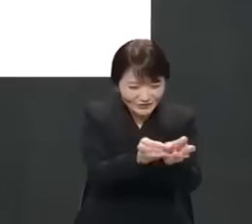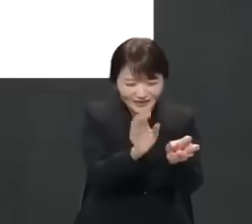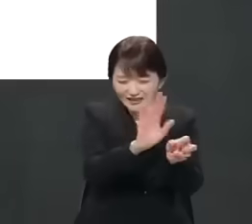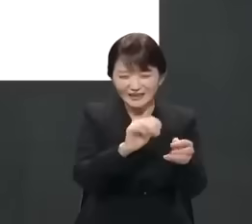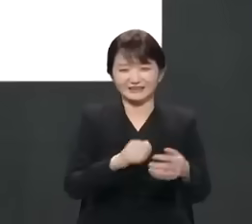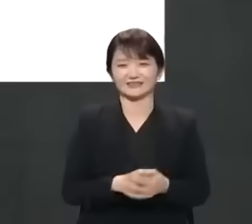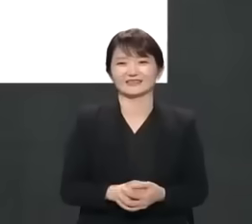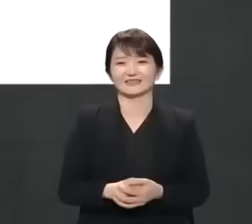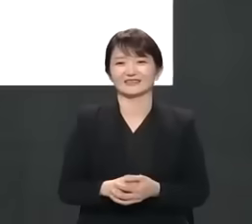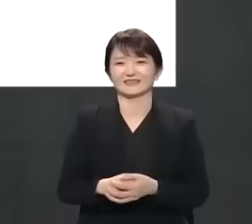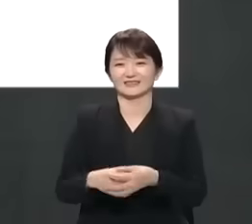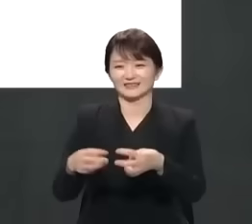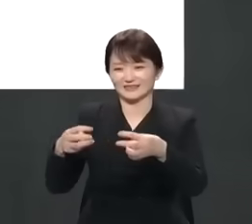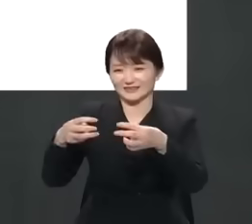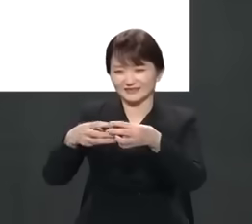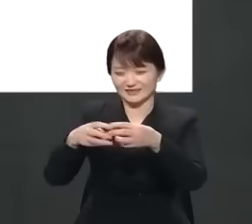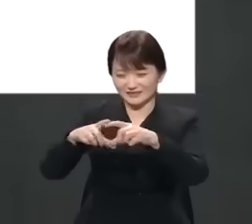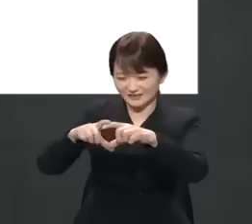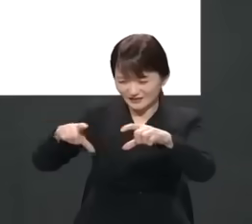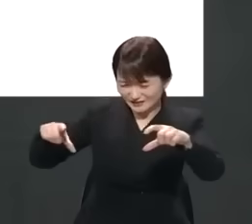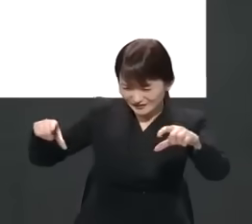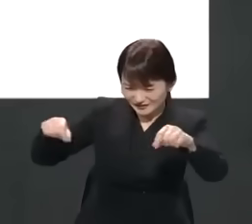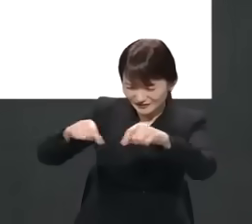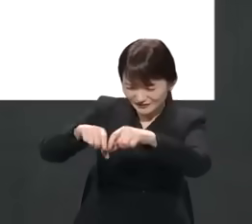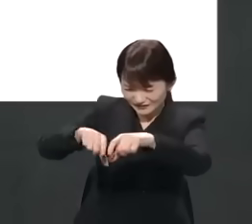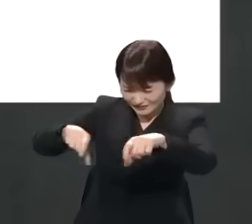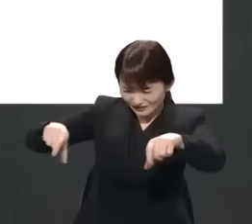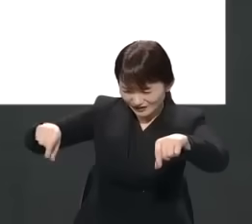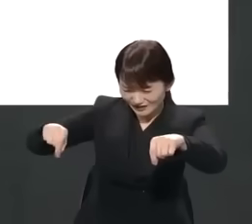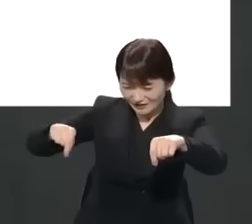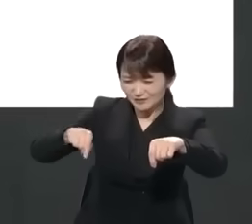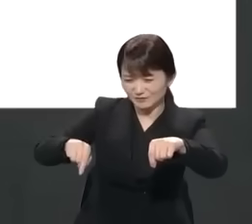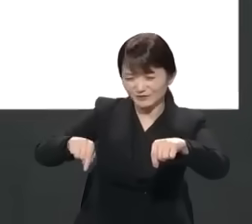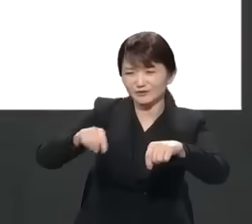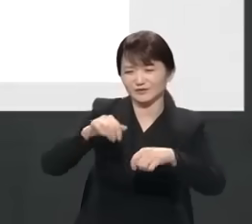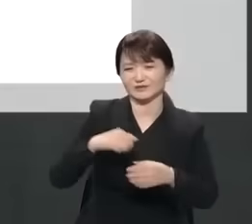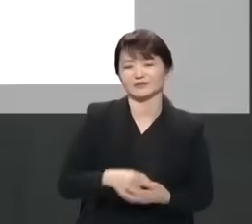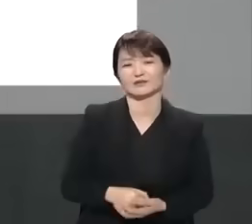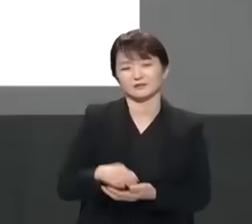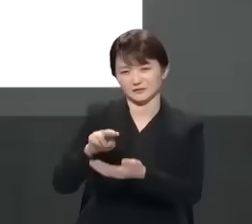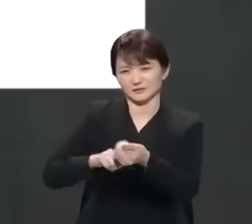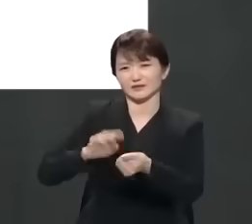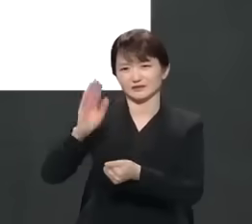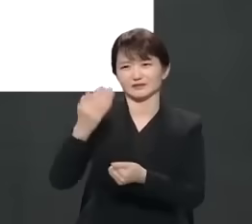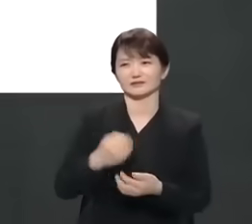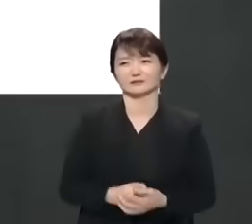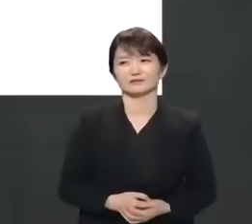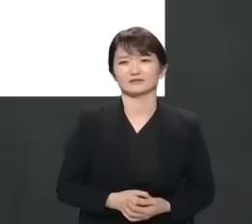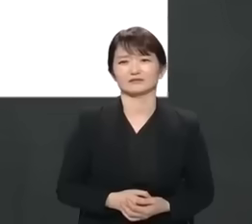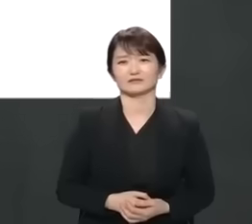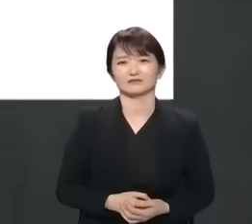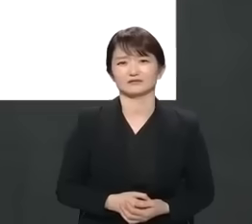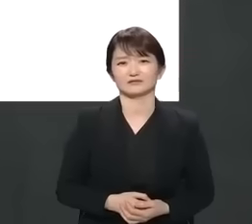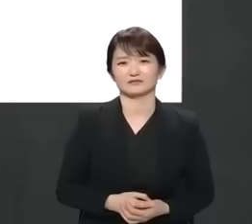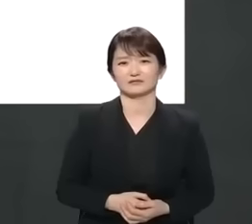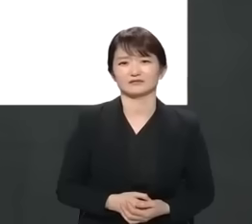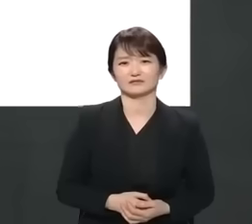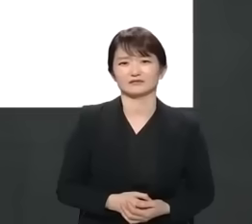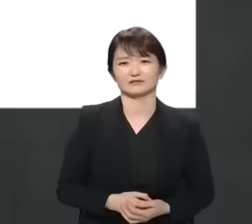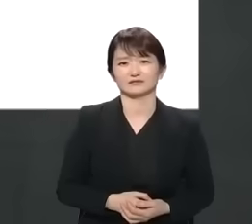불 고파요 어 지금 무식을 지금 지배하고 있어 어쨌건 이제는 어떤게 정상적인